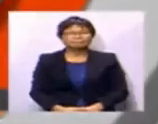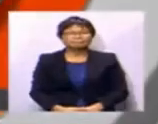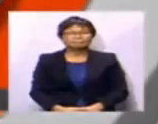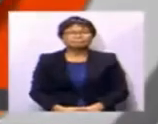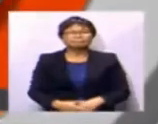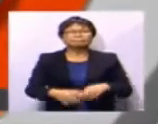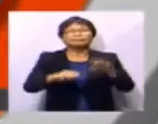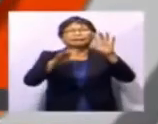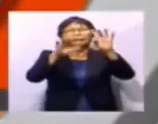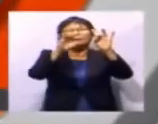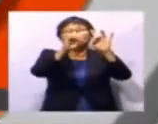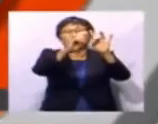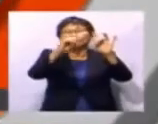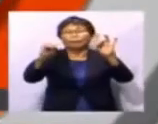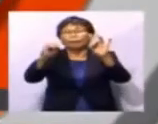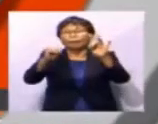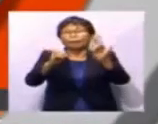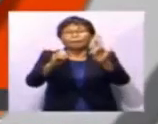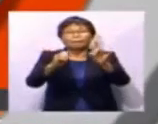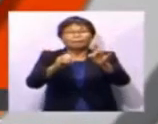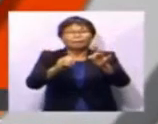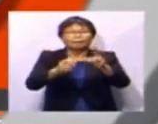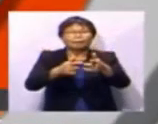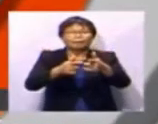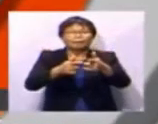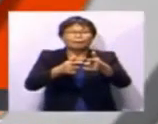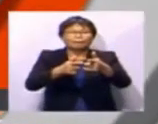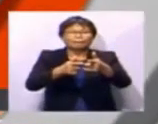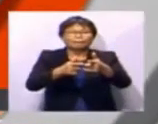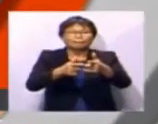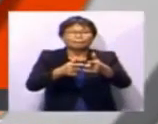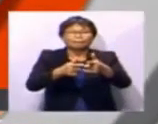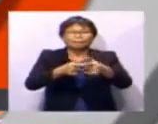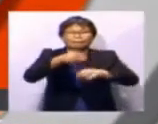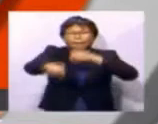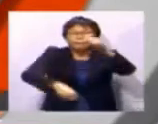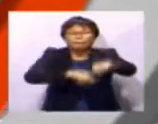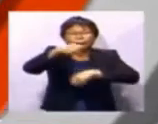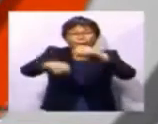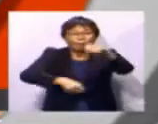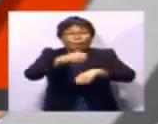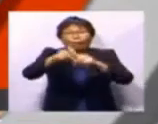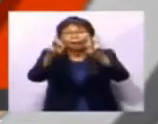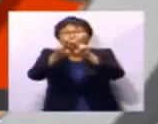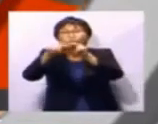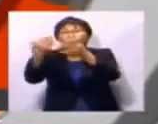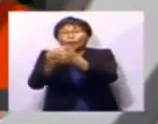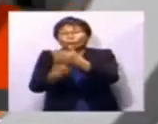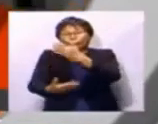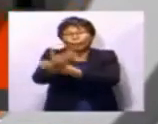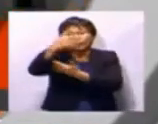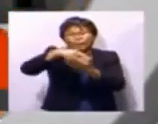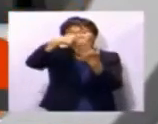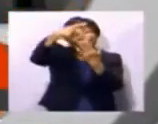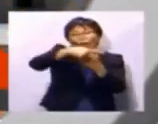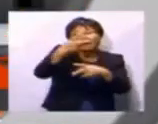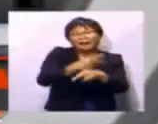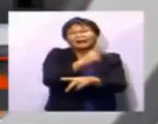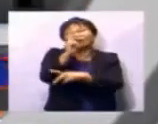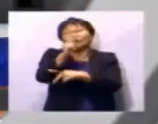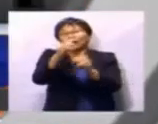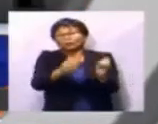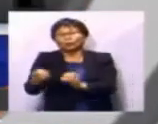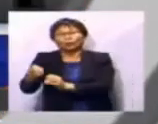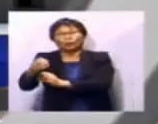Seramai 800 pelumba menyertai pertandingan Lumba Basikal MTB Challenge Kampung Baru pagi tadi. Program kali kedua